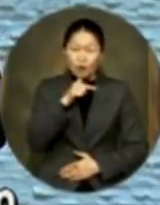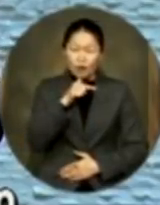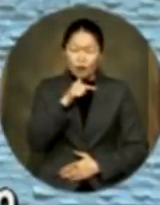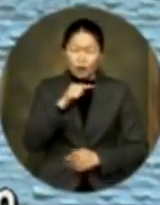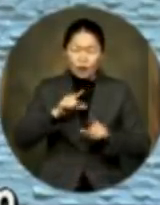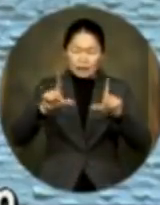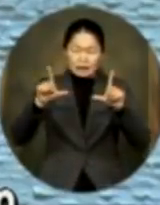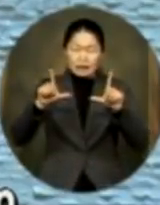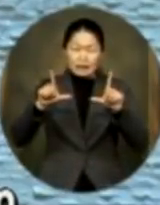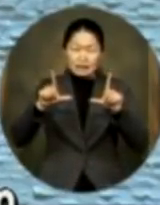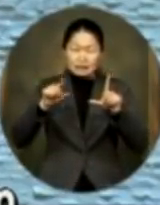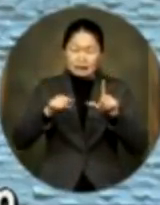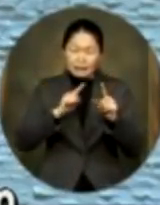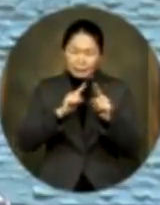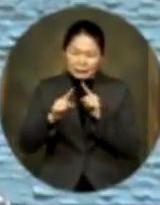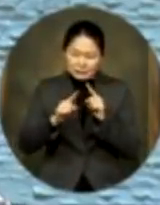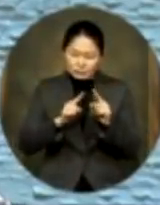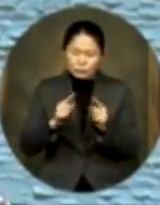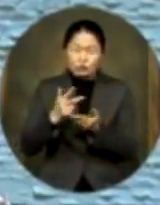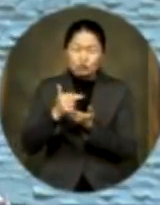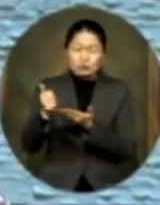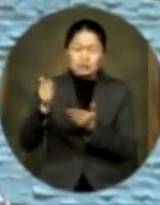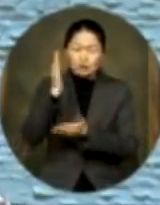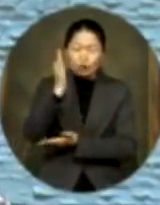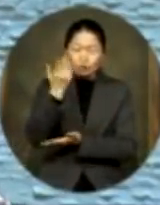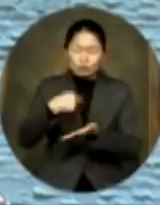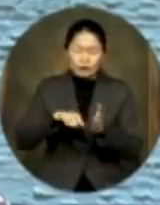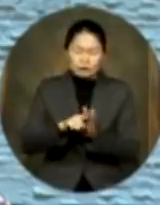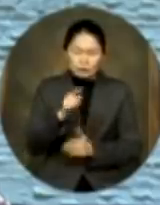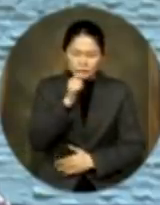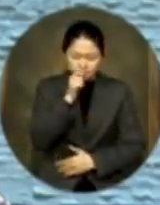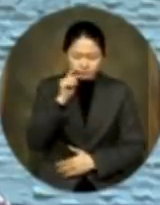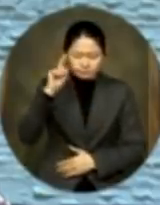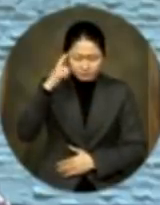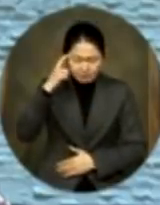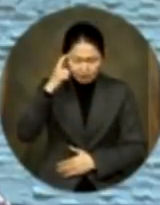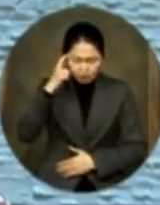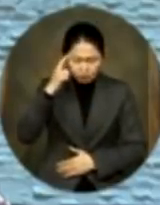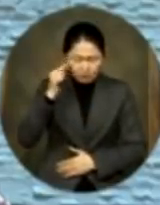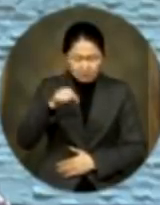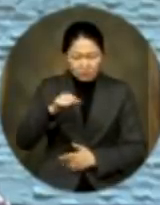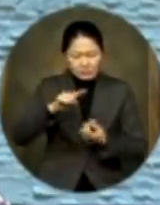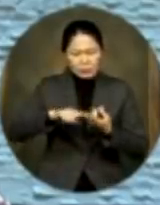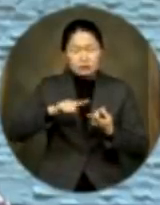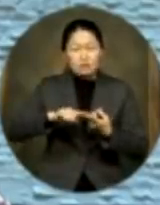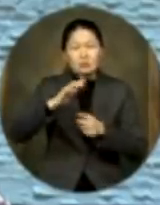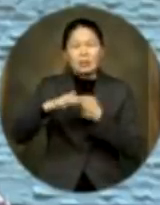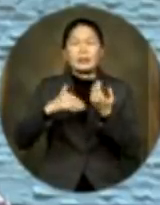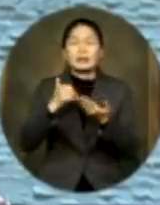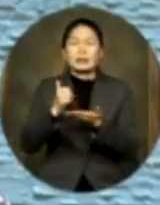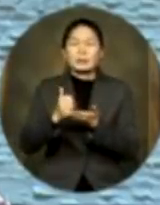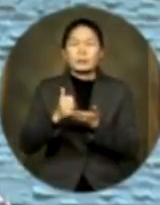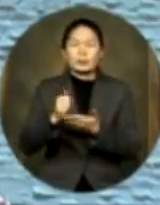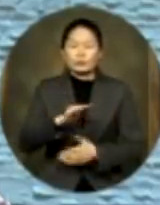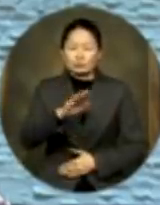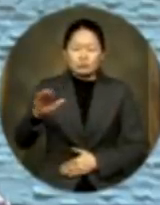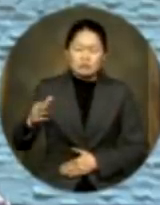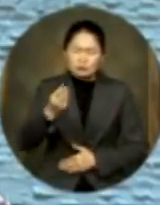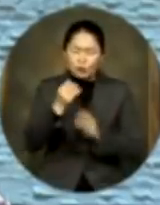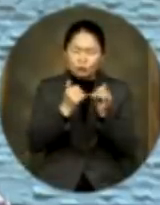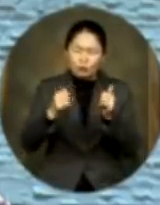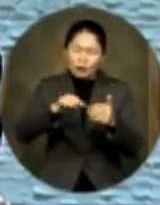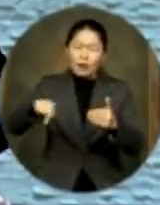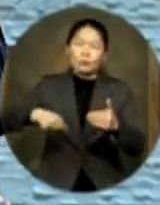말씀을 줄 설계를 위해서 묵상하고 그리고 이 부분에 와서 하나님께 하나님 우리 성도들